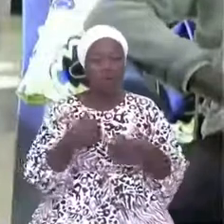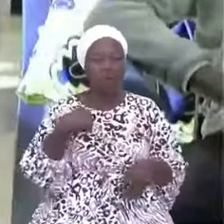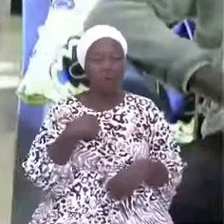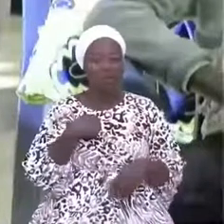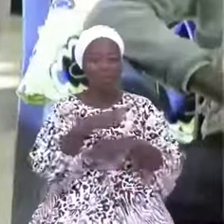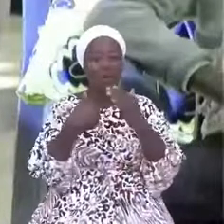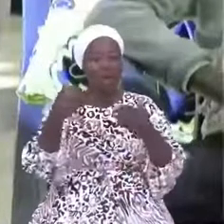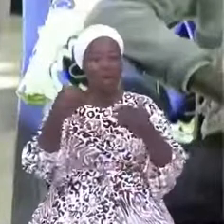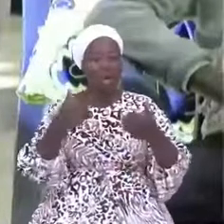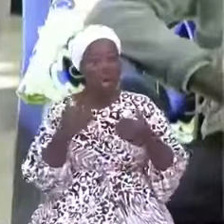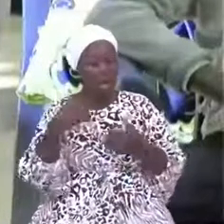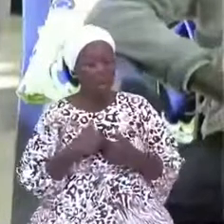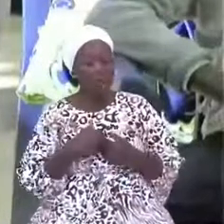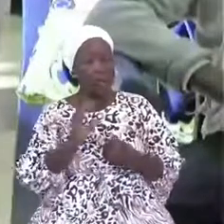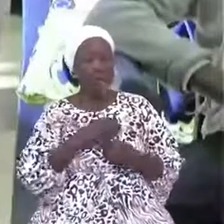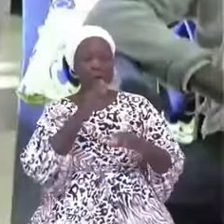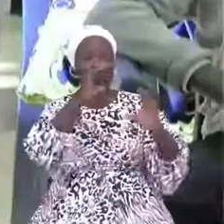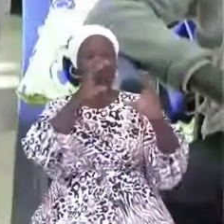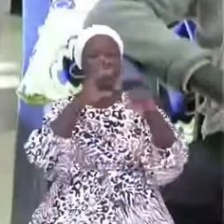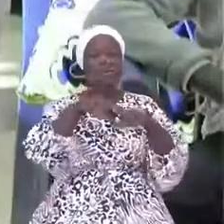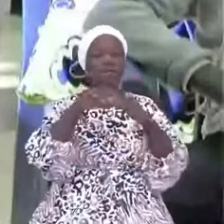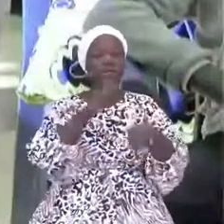nombre et nous vivions